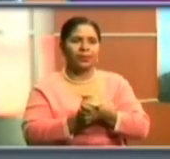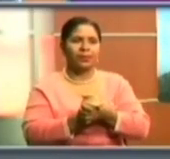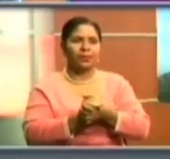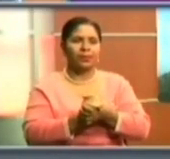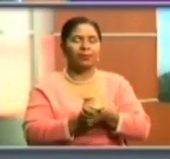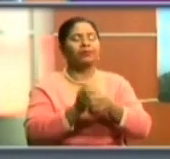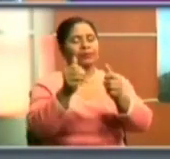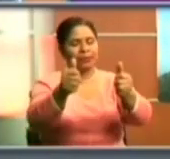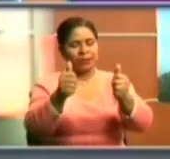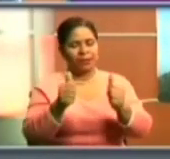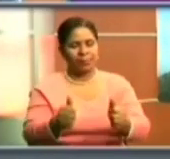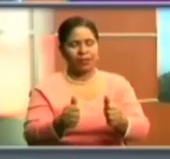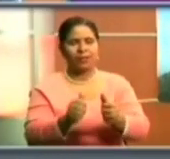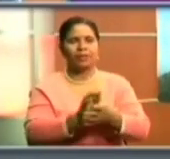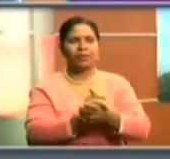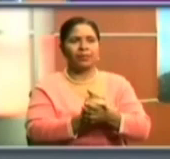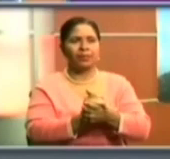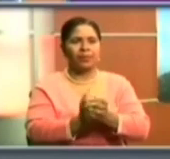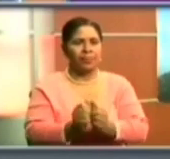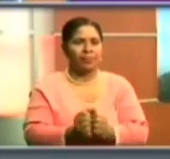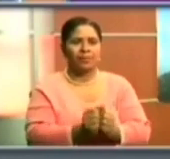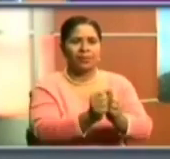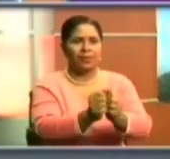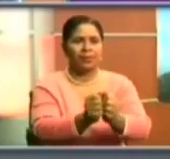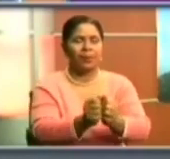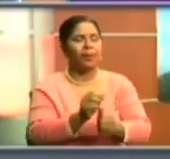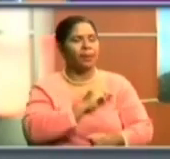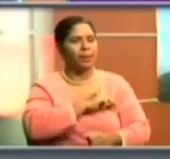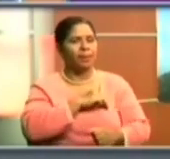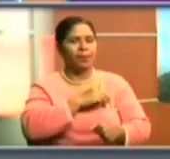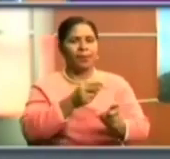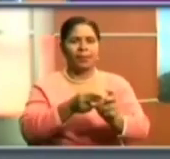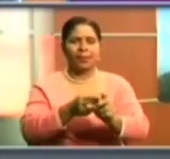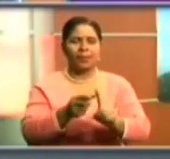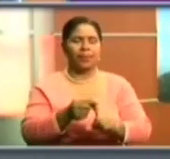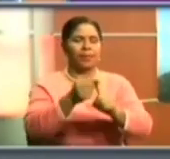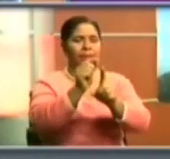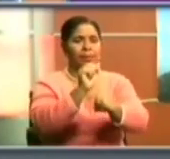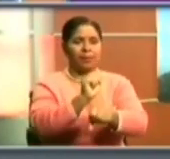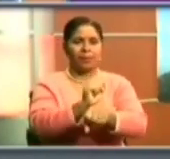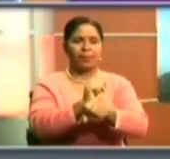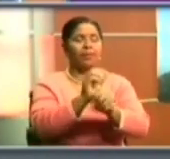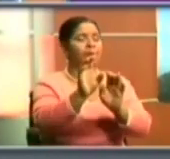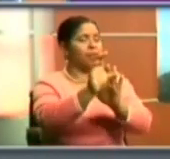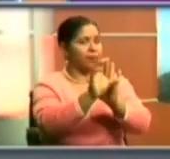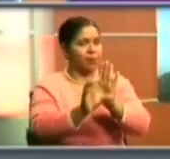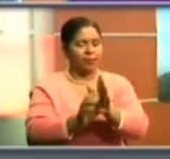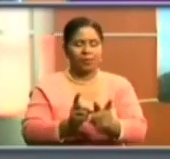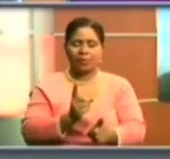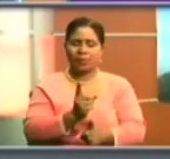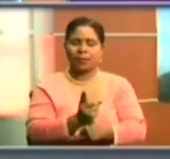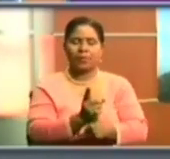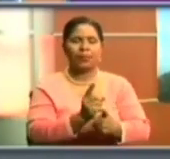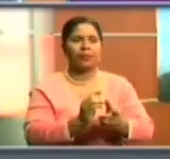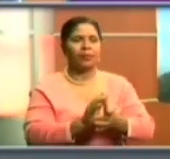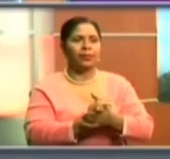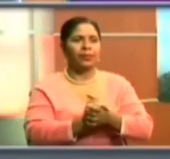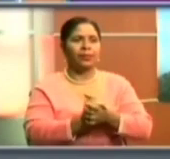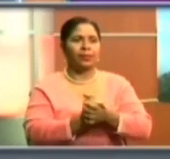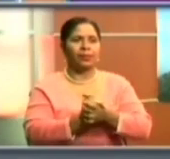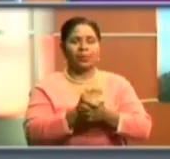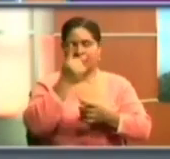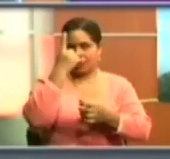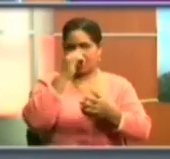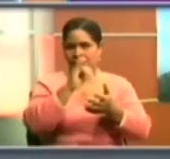Mon administration entend accompagner les mairies dans leurs prérogatives constitutionnelles et légales. En ce